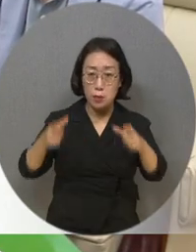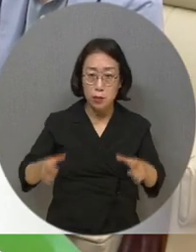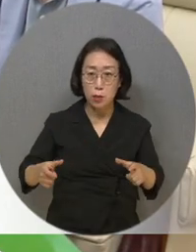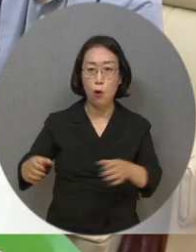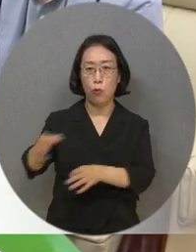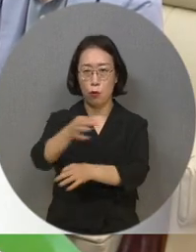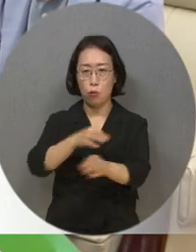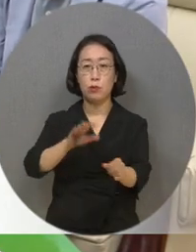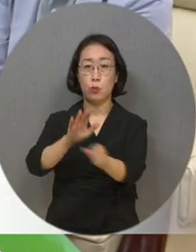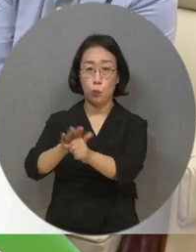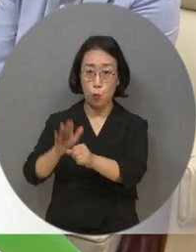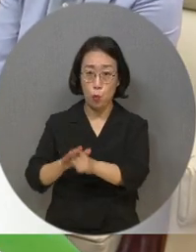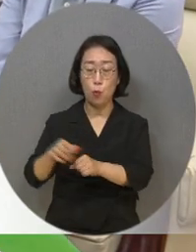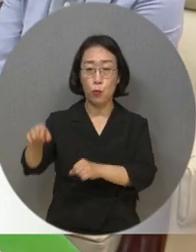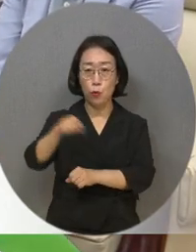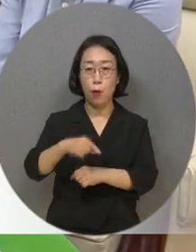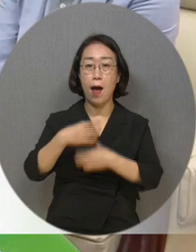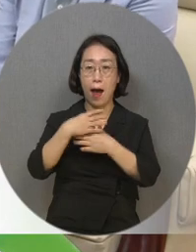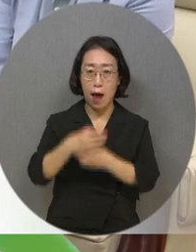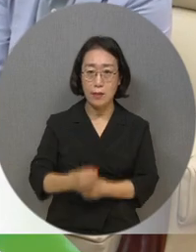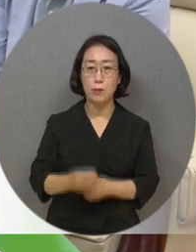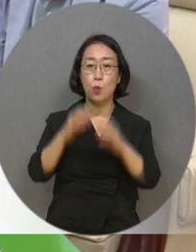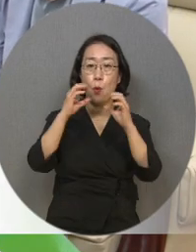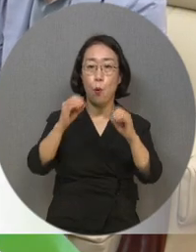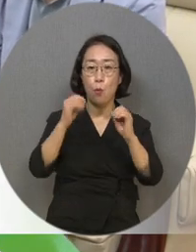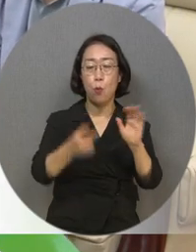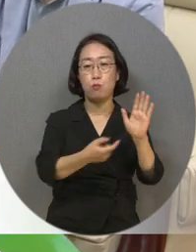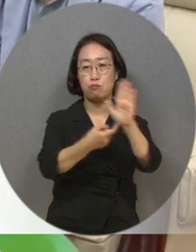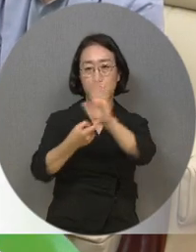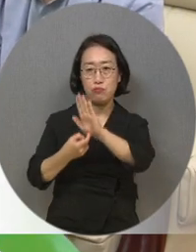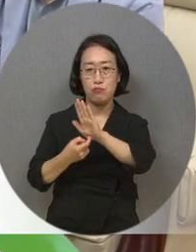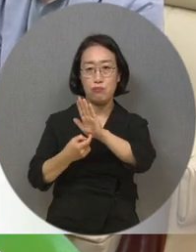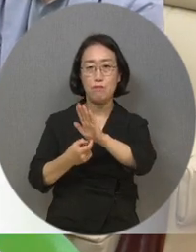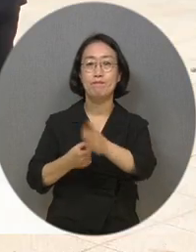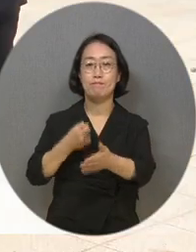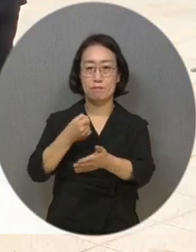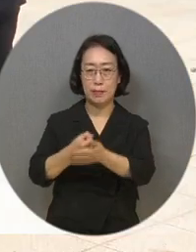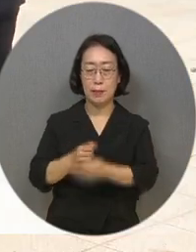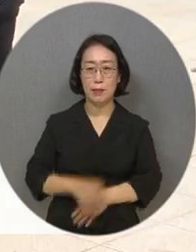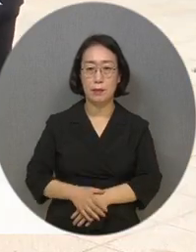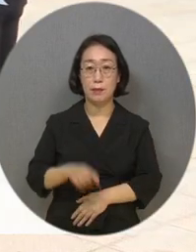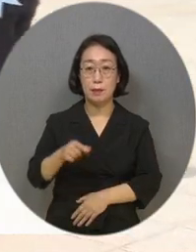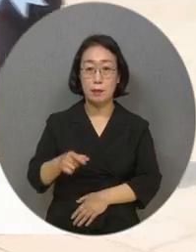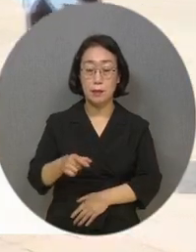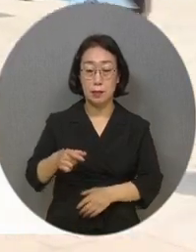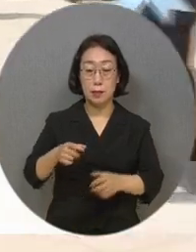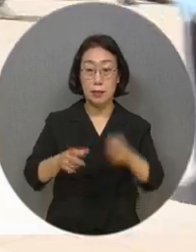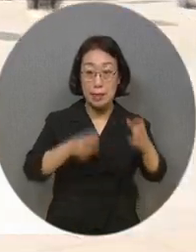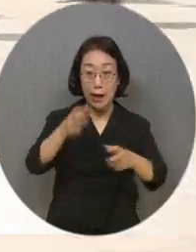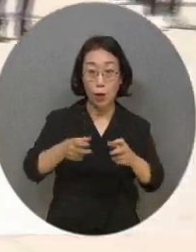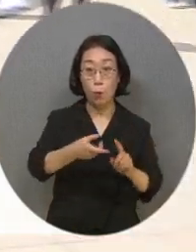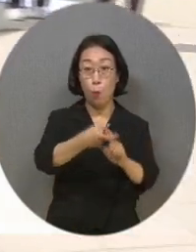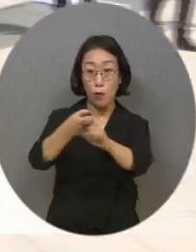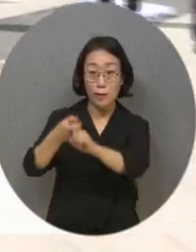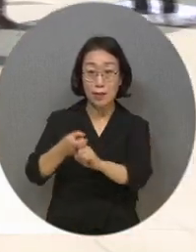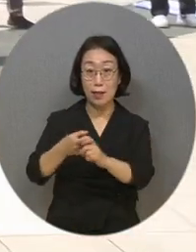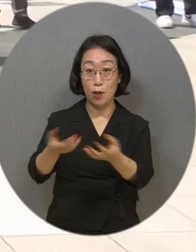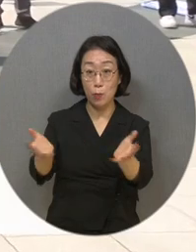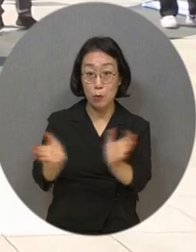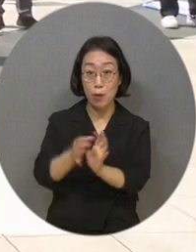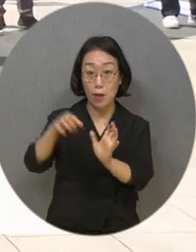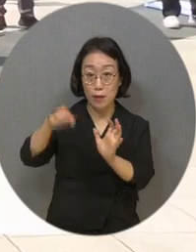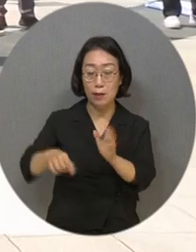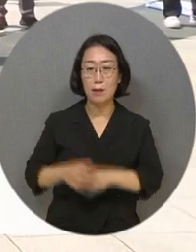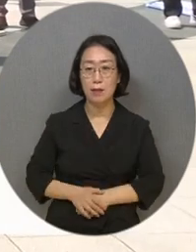돕고 여수 수산물의 안정성을 홍보할 것을 다짐했습니다. 여수산업단지 공장장협의회는 여수산단